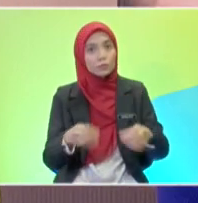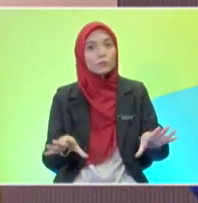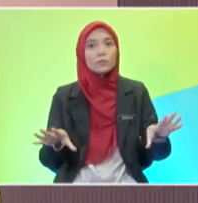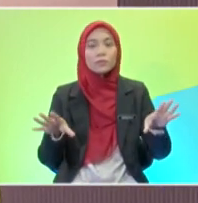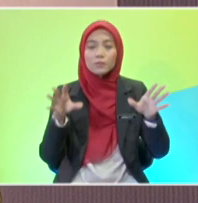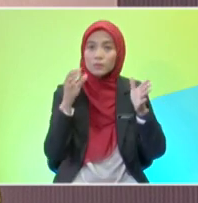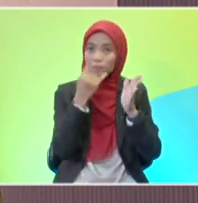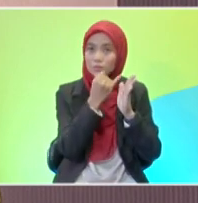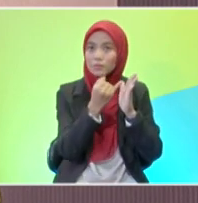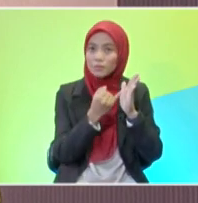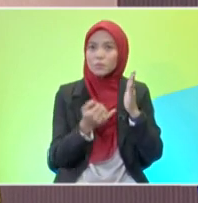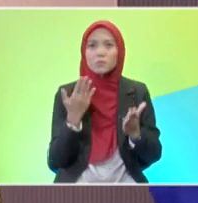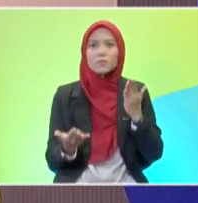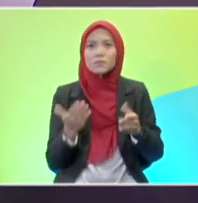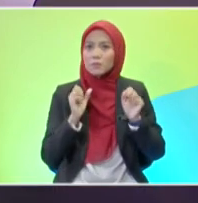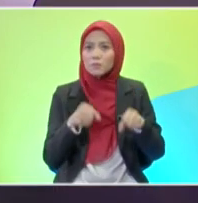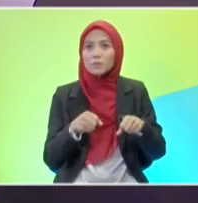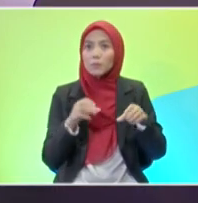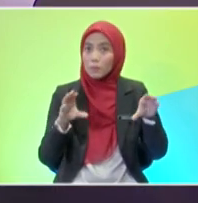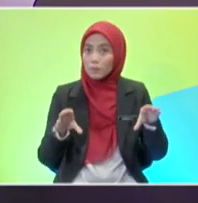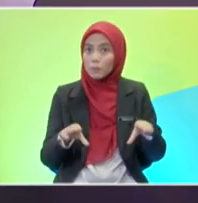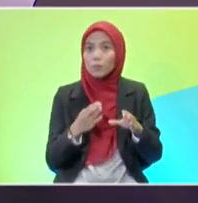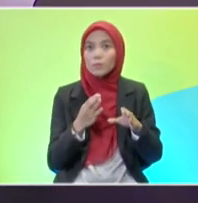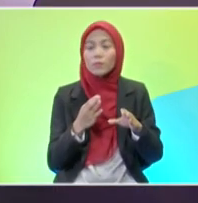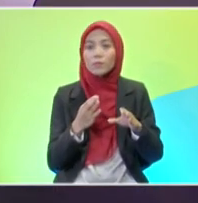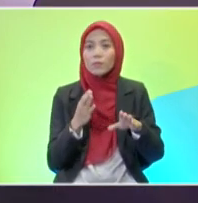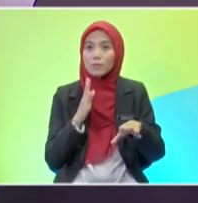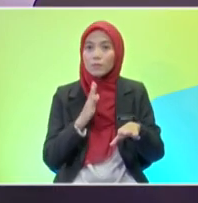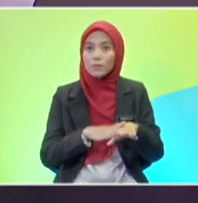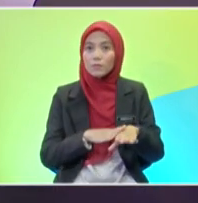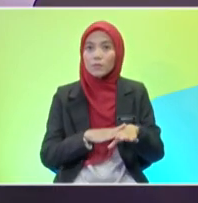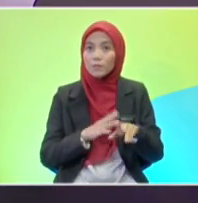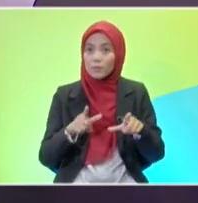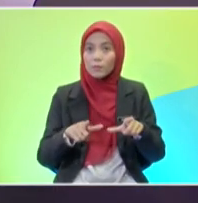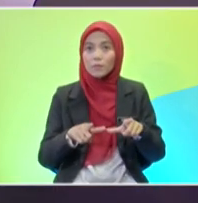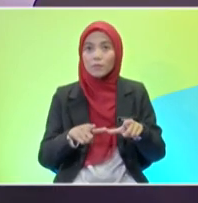mungkin kita boleh buat pada kayu gitu tadi cego oke